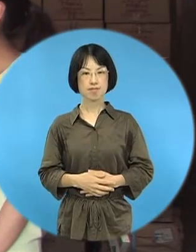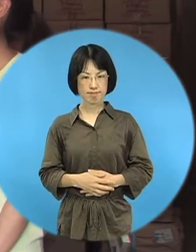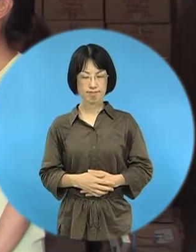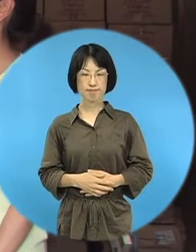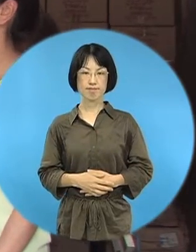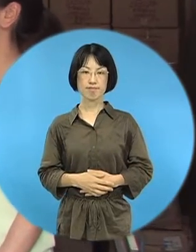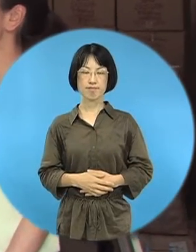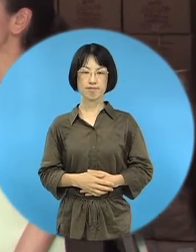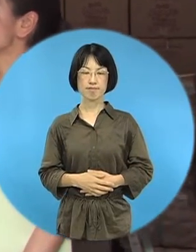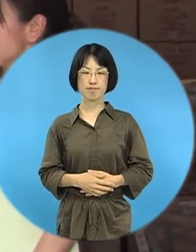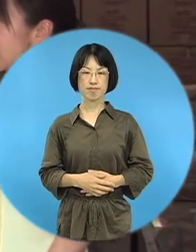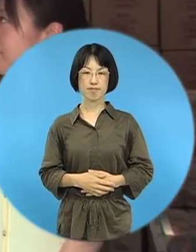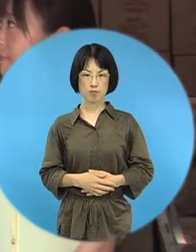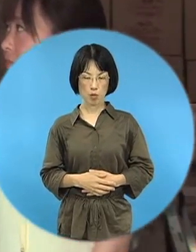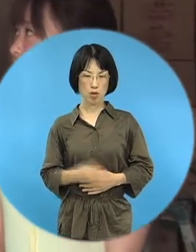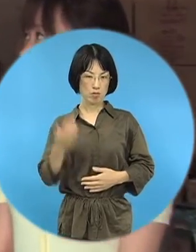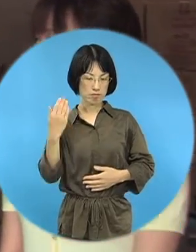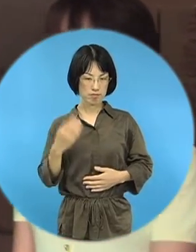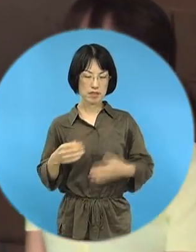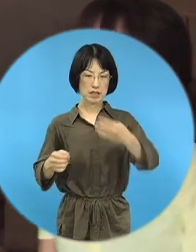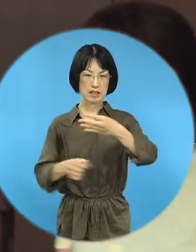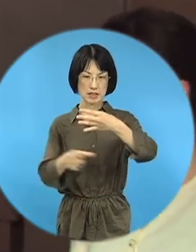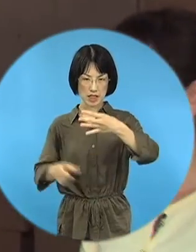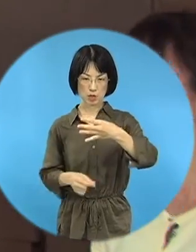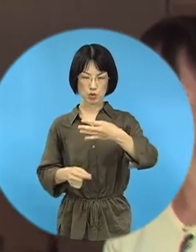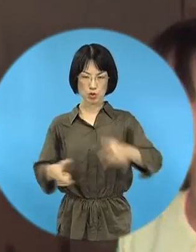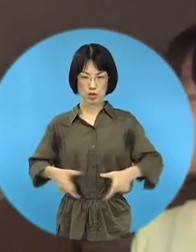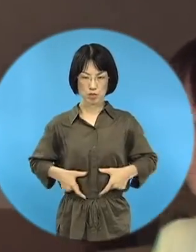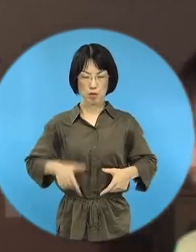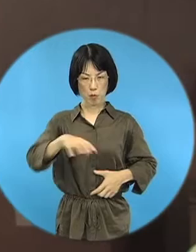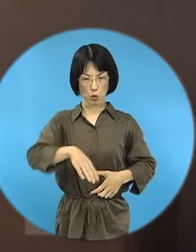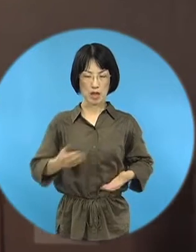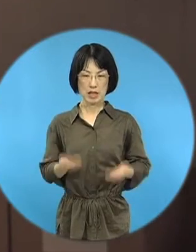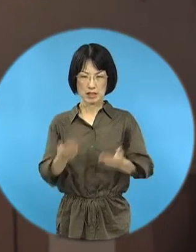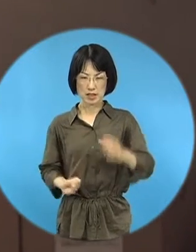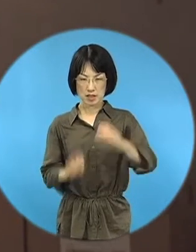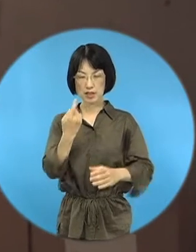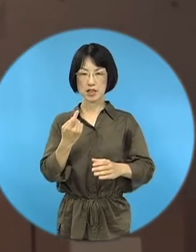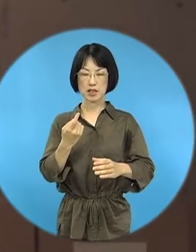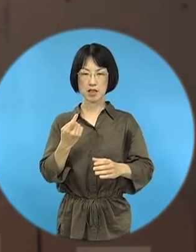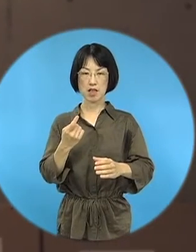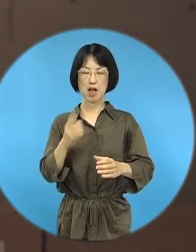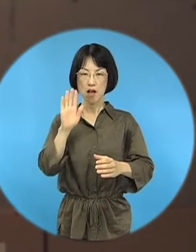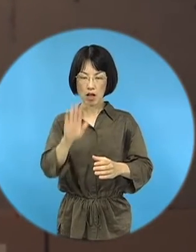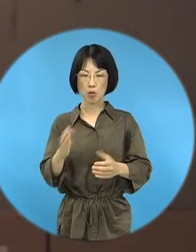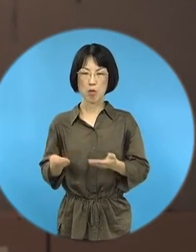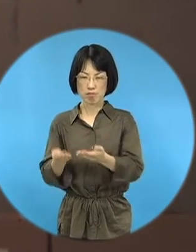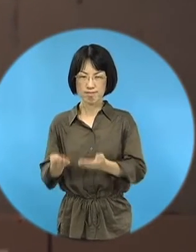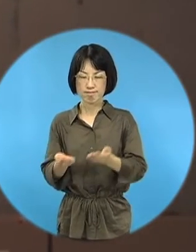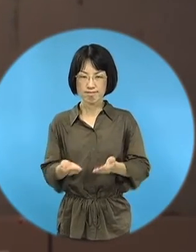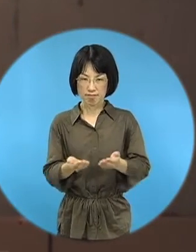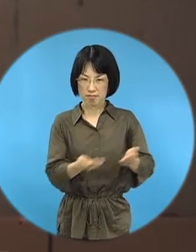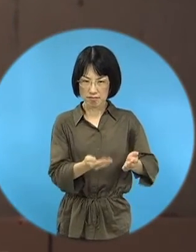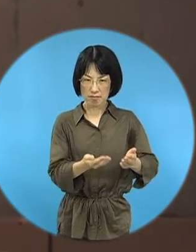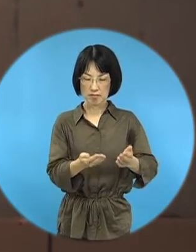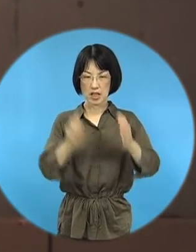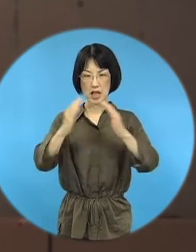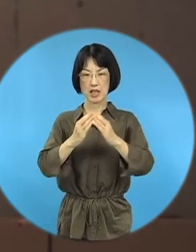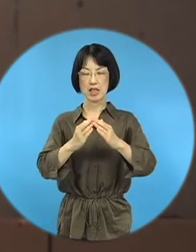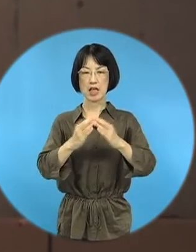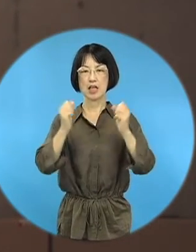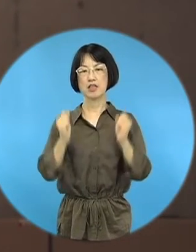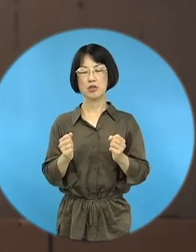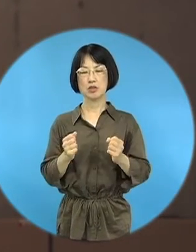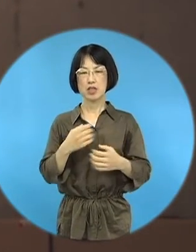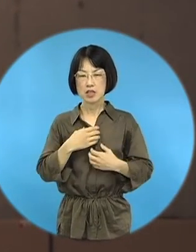はい、しかし4月に発生した熊本地震では、大きな地震が続いたため自宅にいるのが不安